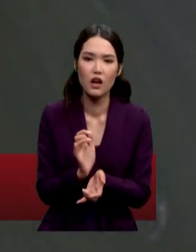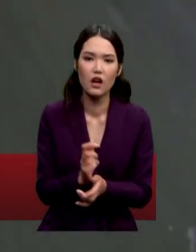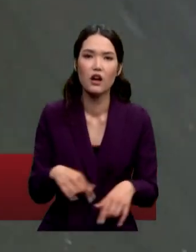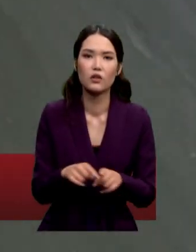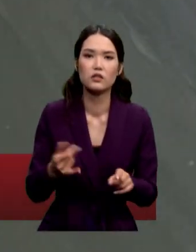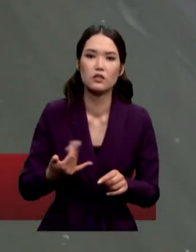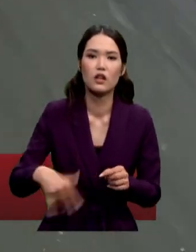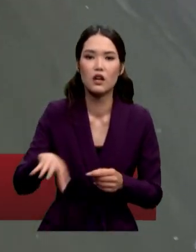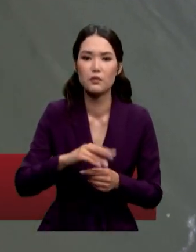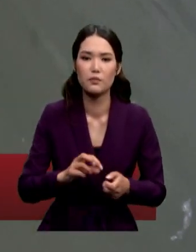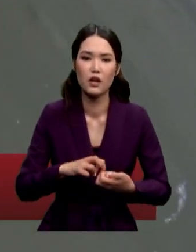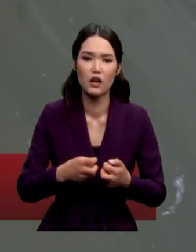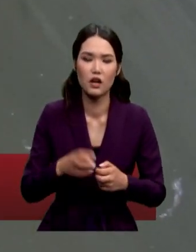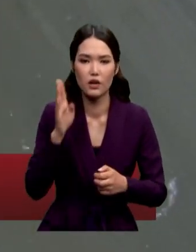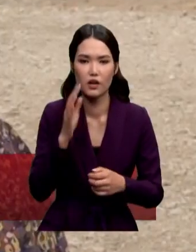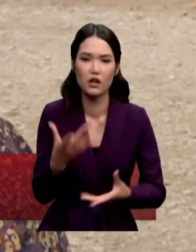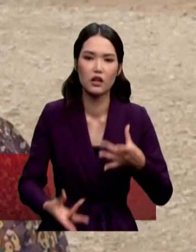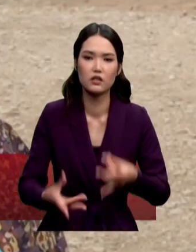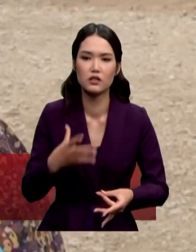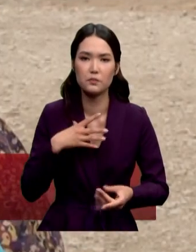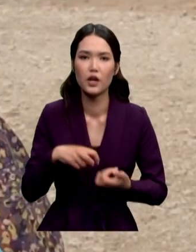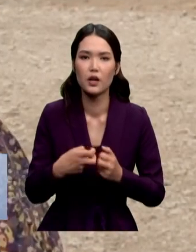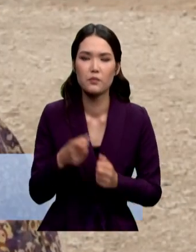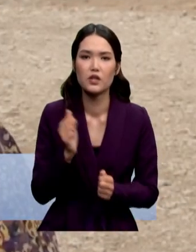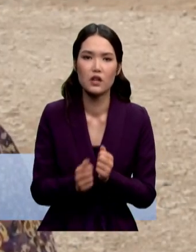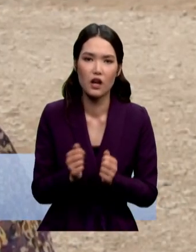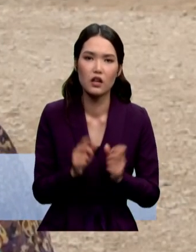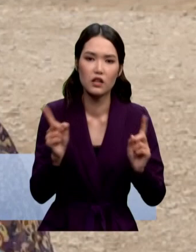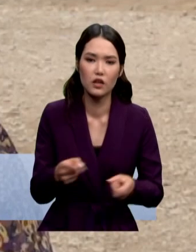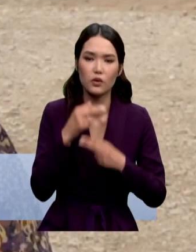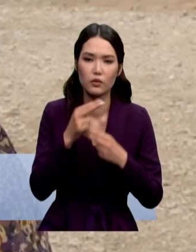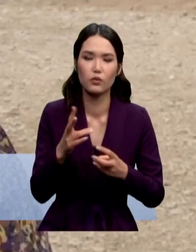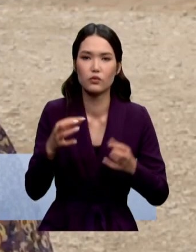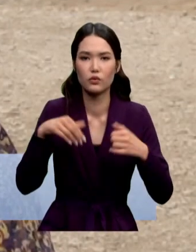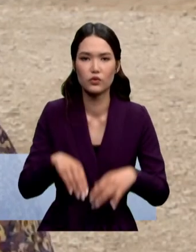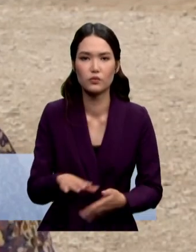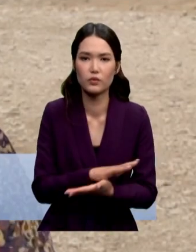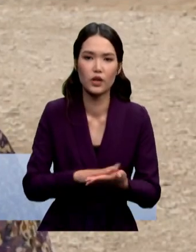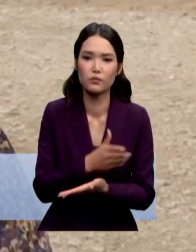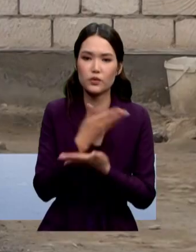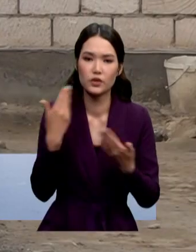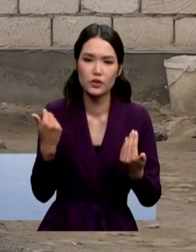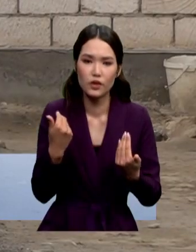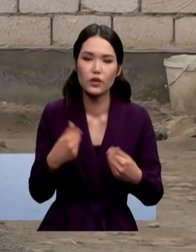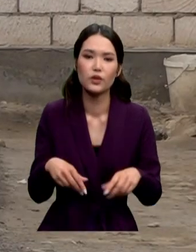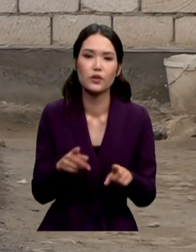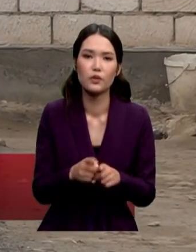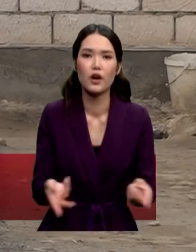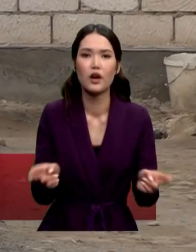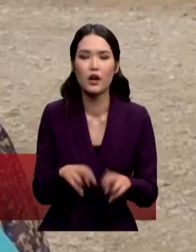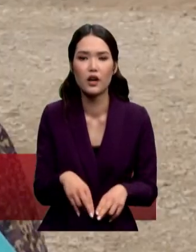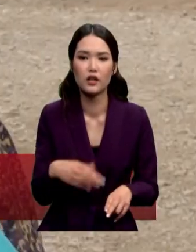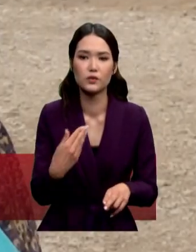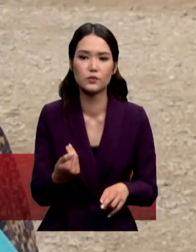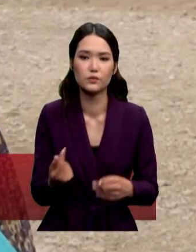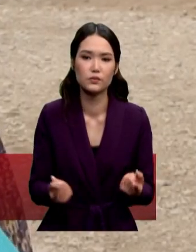егіннің барлығы қурап қалған. Мәселе қайта-қайта көтеріп отырмыз, көтеріп шешілмей отыр. Ешқандай жауап жоқ. Біз талдарымыз бәрі